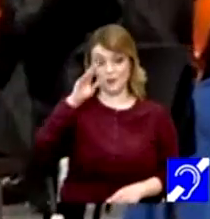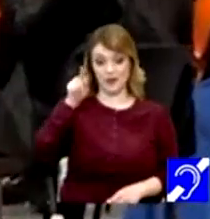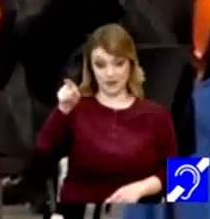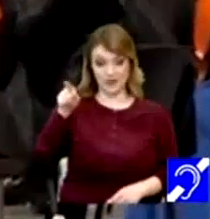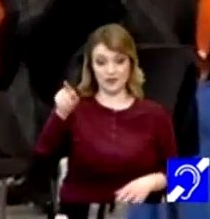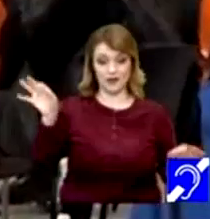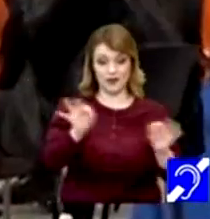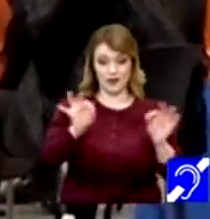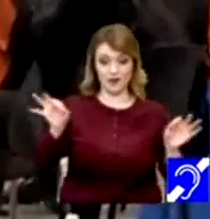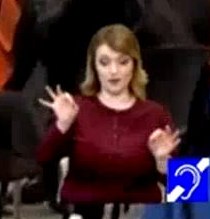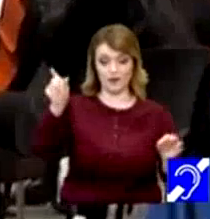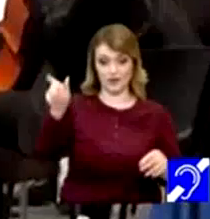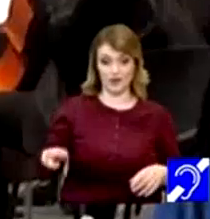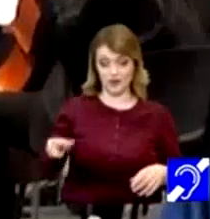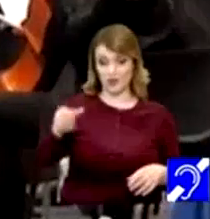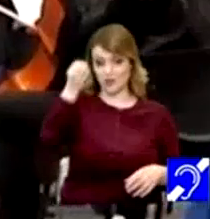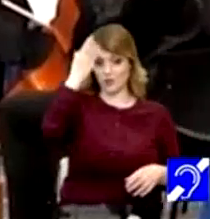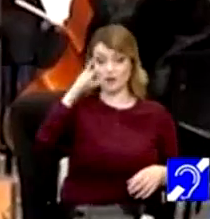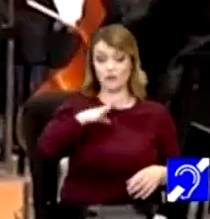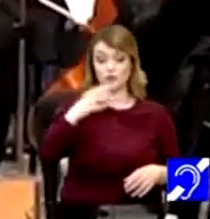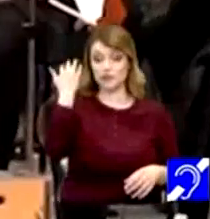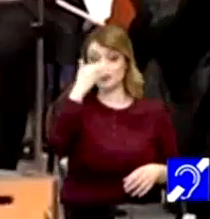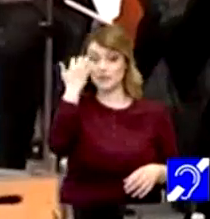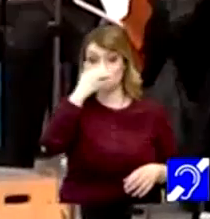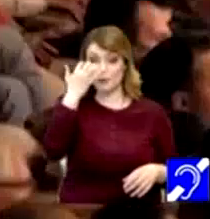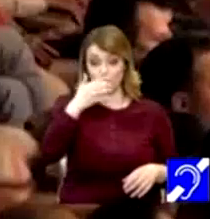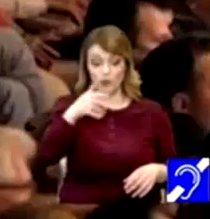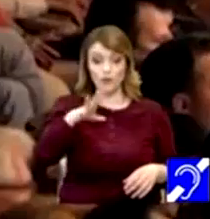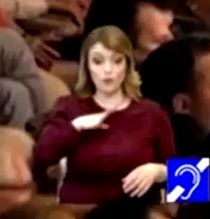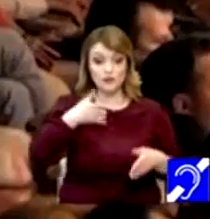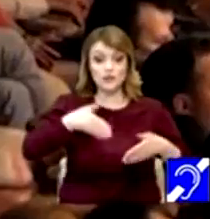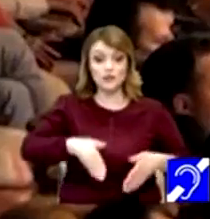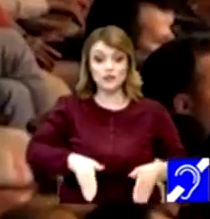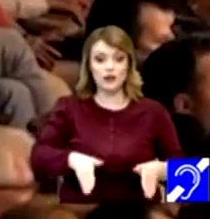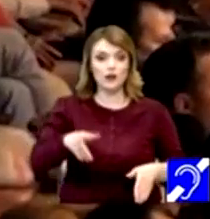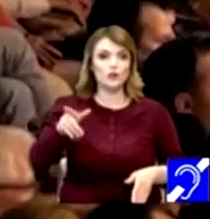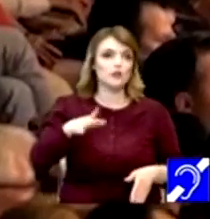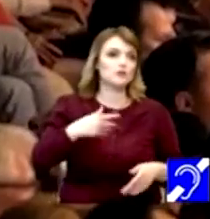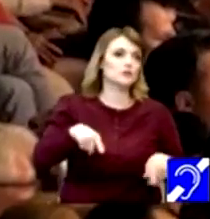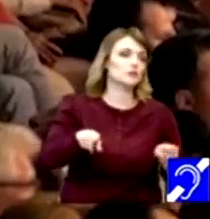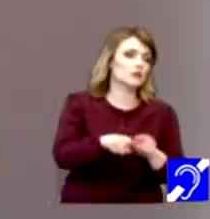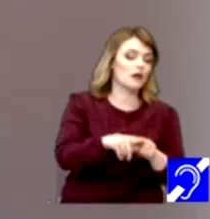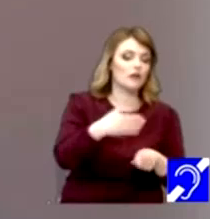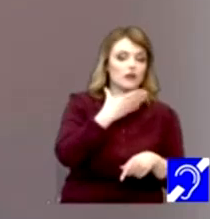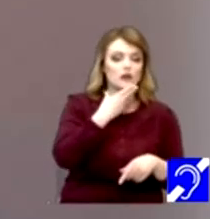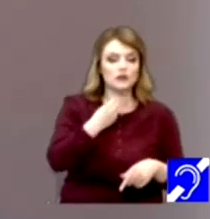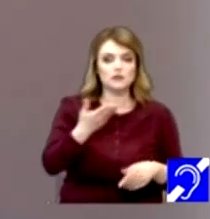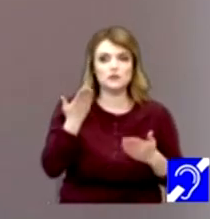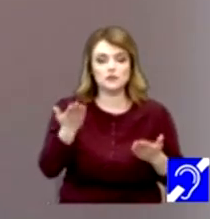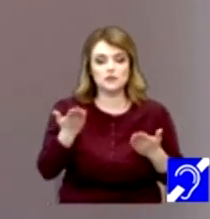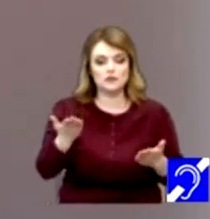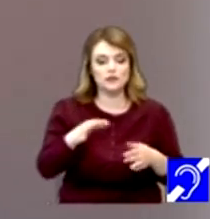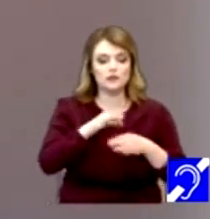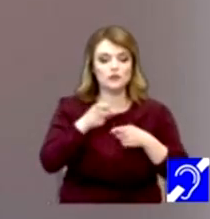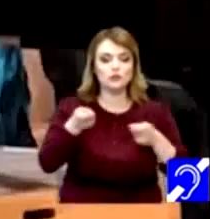Dânsul, fiind orb din născare, s-a auzit atât de frumos și atât de rafinat, atât de pasionat, încât foarte mulți membri ai